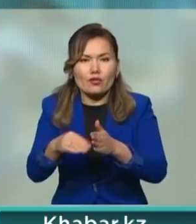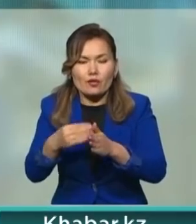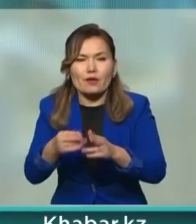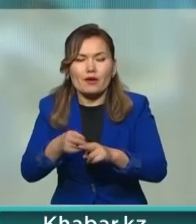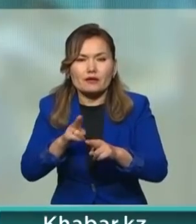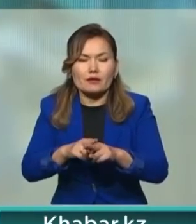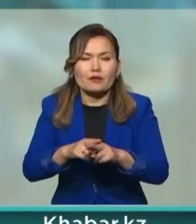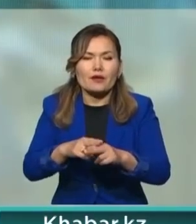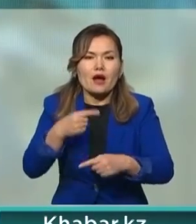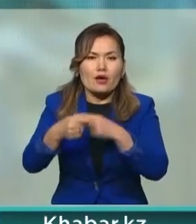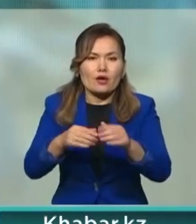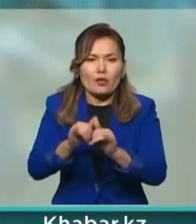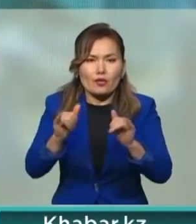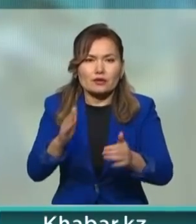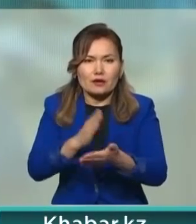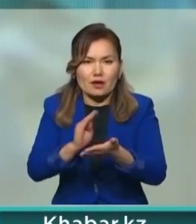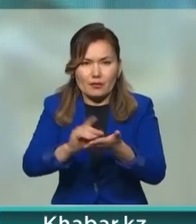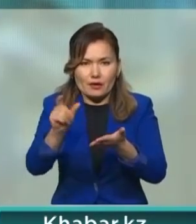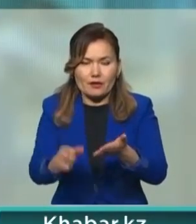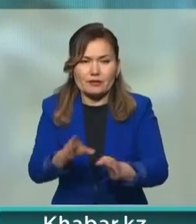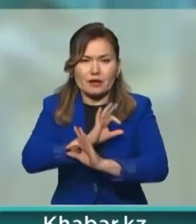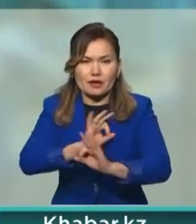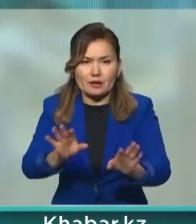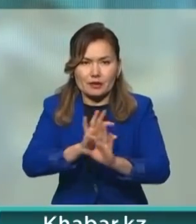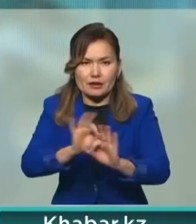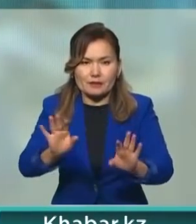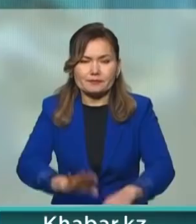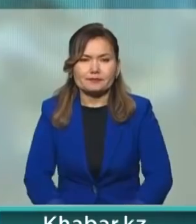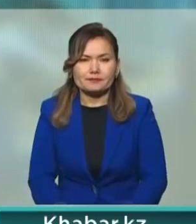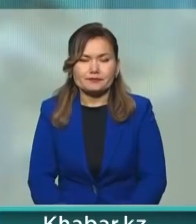ала бастаған. Бұл туралы әріптесім Ардақ Айбарұлы әңгімелейді.